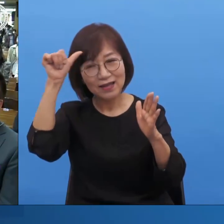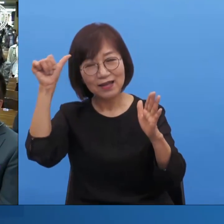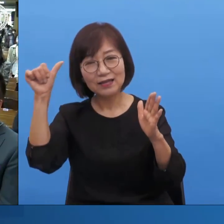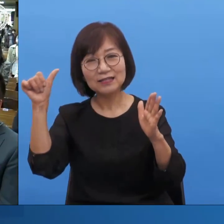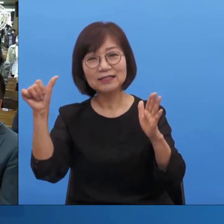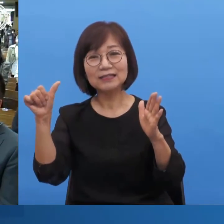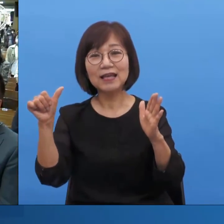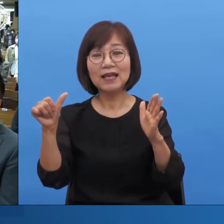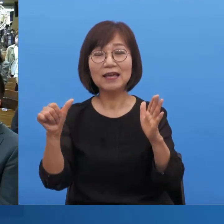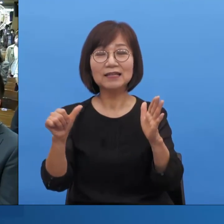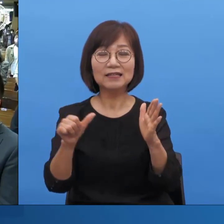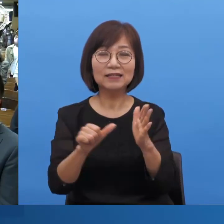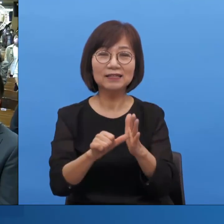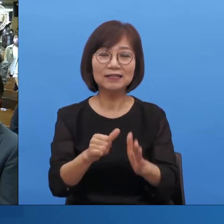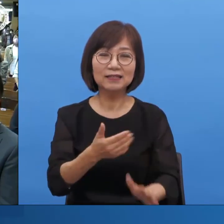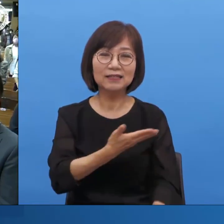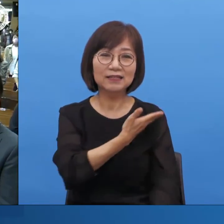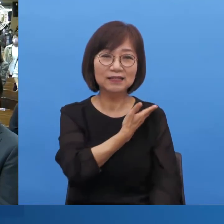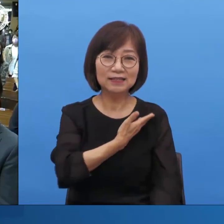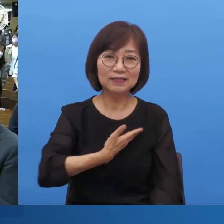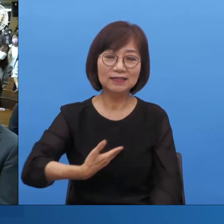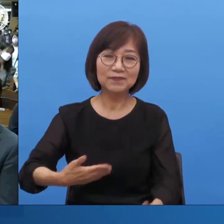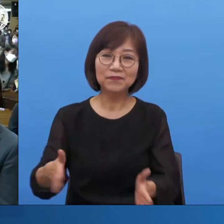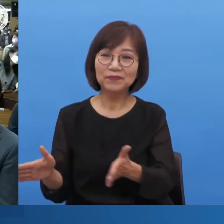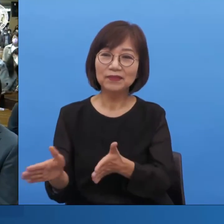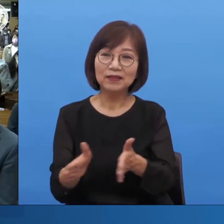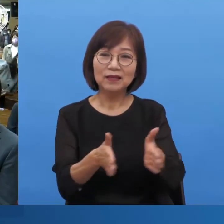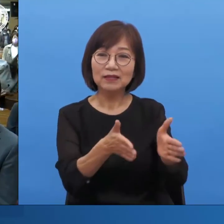나의 일생이